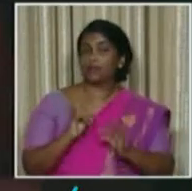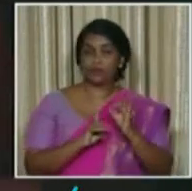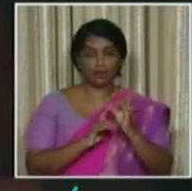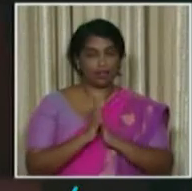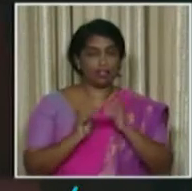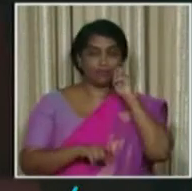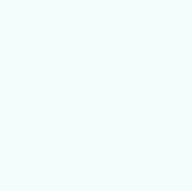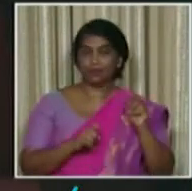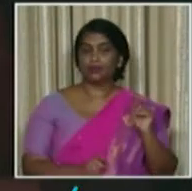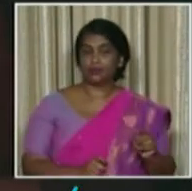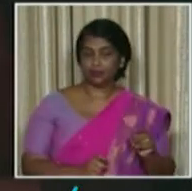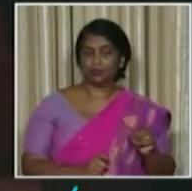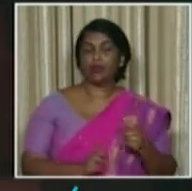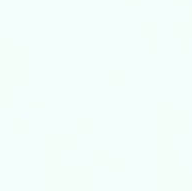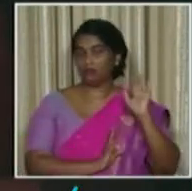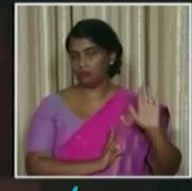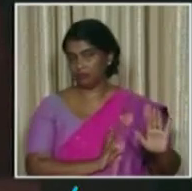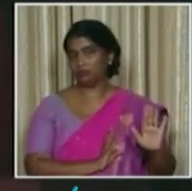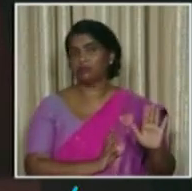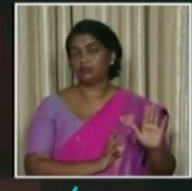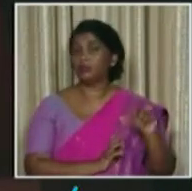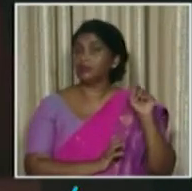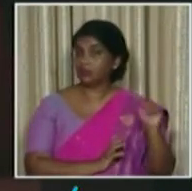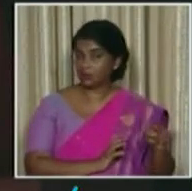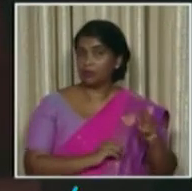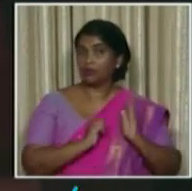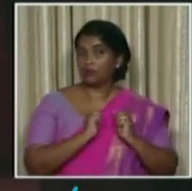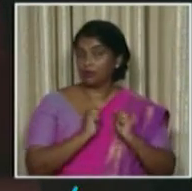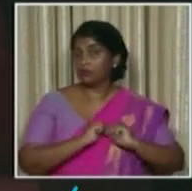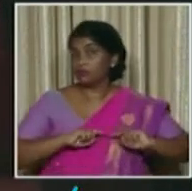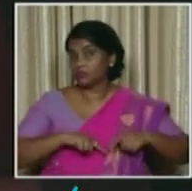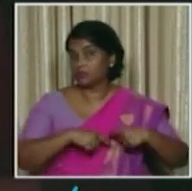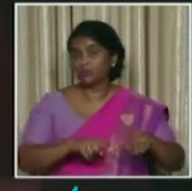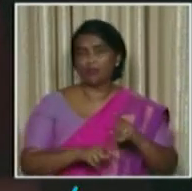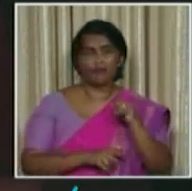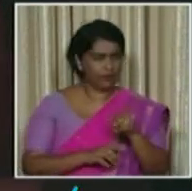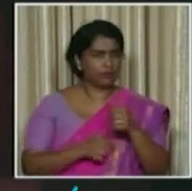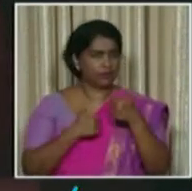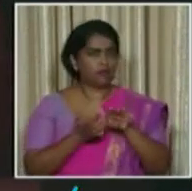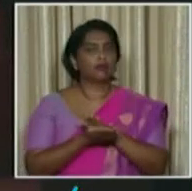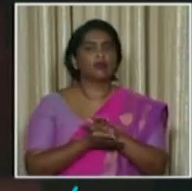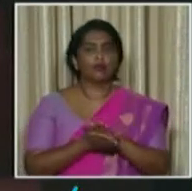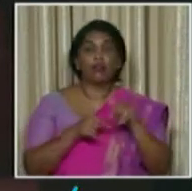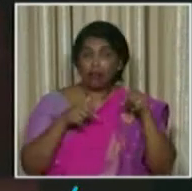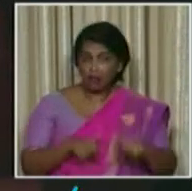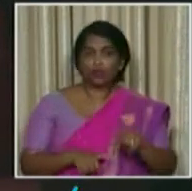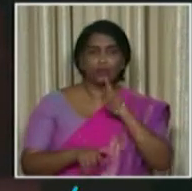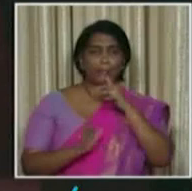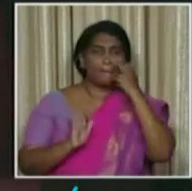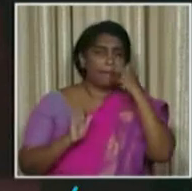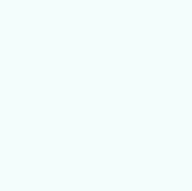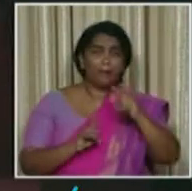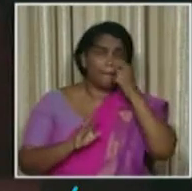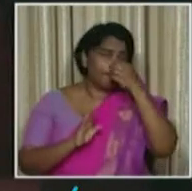මහජන නියෝජිතින්ට අයිතියක් තියෙනවා ඒ කරගෙන ආපු ක්‍රියාදාමයේ වැරදි නිවැරදි කරන්න. අදටත් කියන්නේ මීගමුවේ සිට